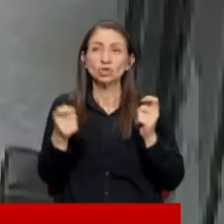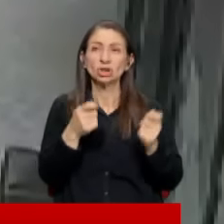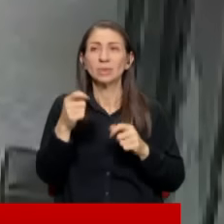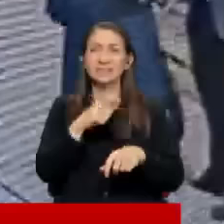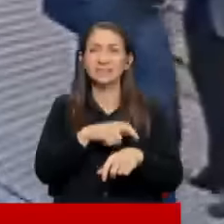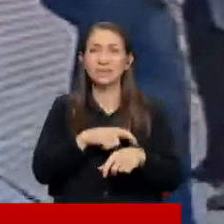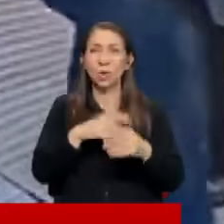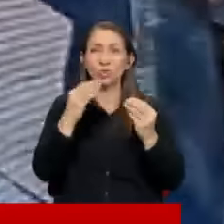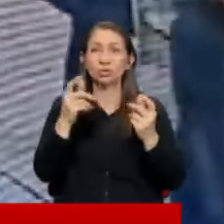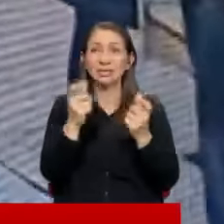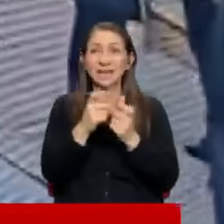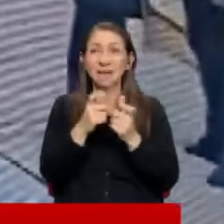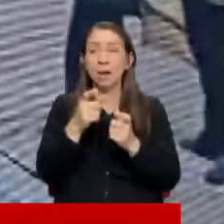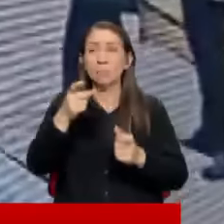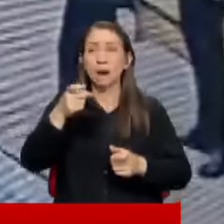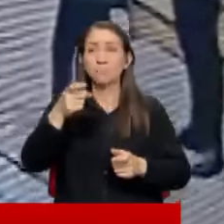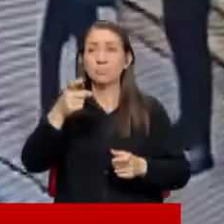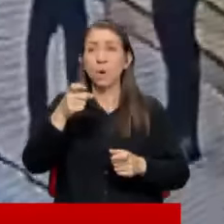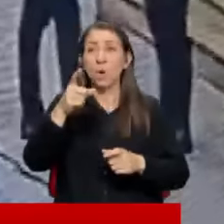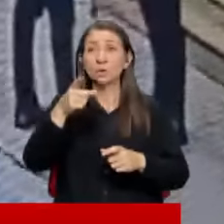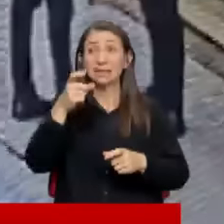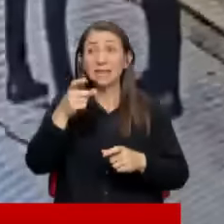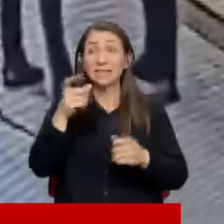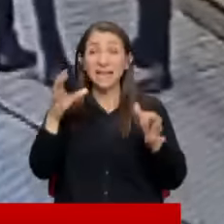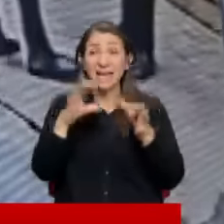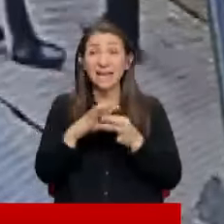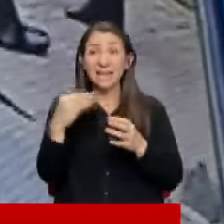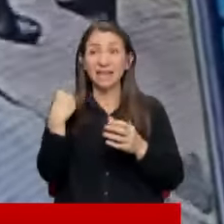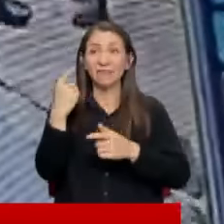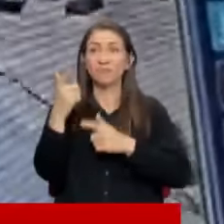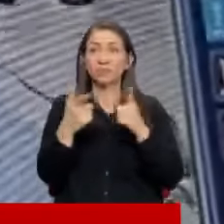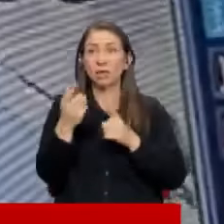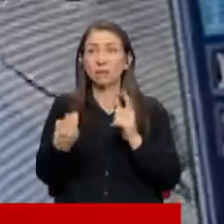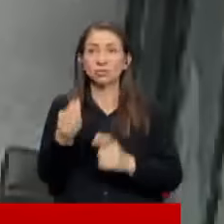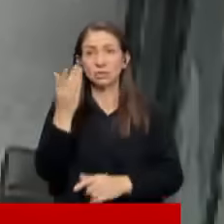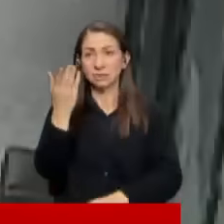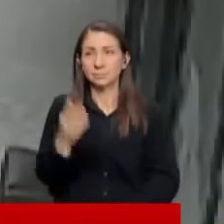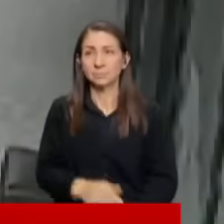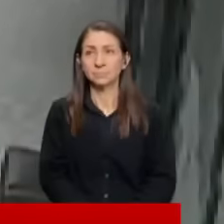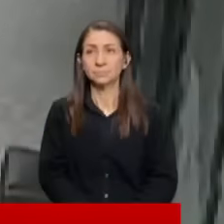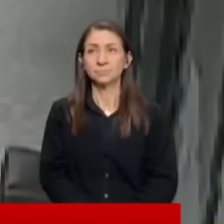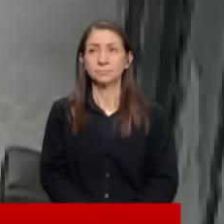sırasında bulunduğu derneğe ateş açıldı. O saldırıya dair yeni görüntüler ortaya çıktı.